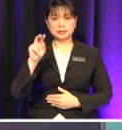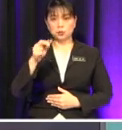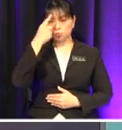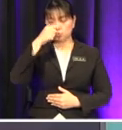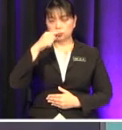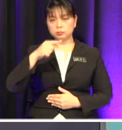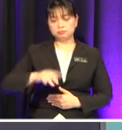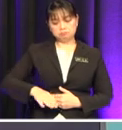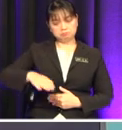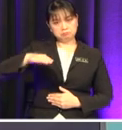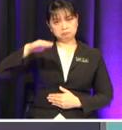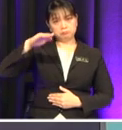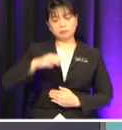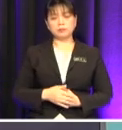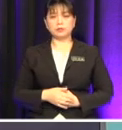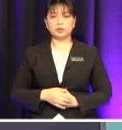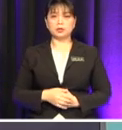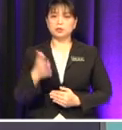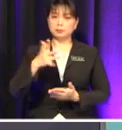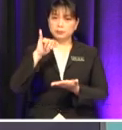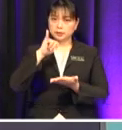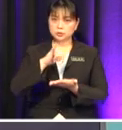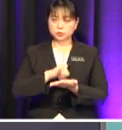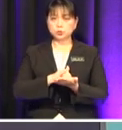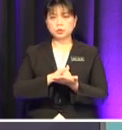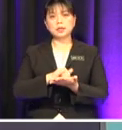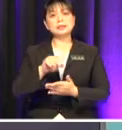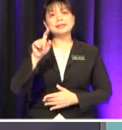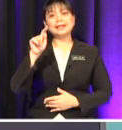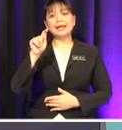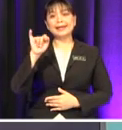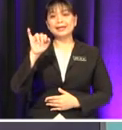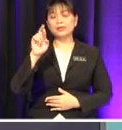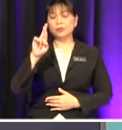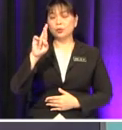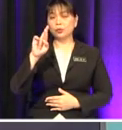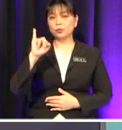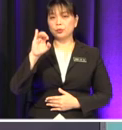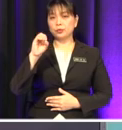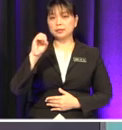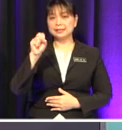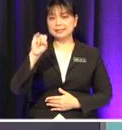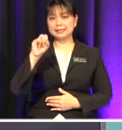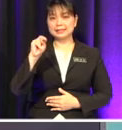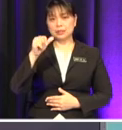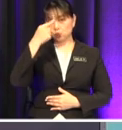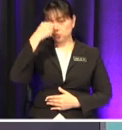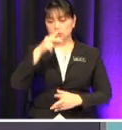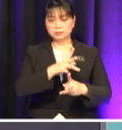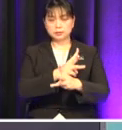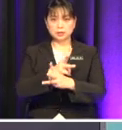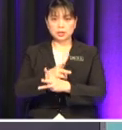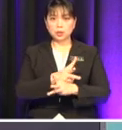hormonnya tadi adalah berkaitan dengan rembesan metabolisme Oke mengawal metabolisme